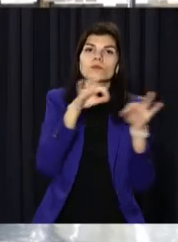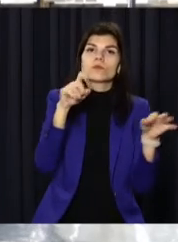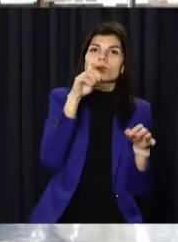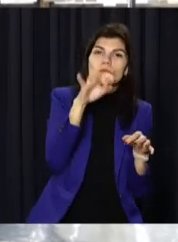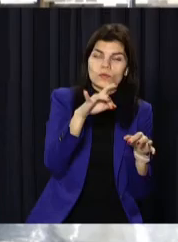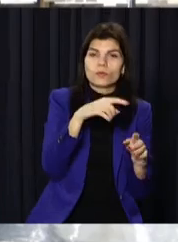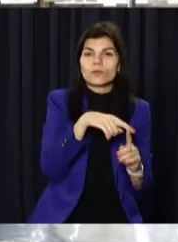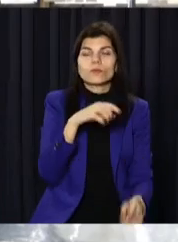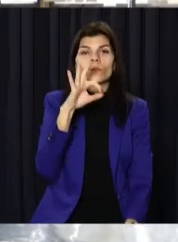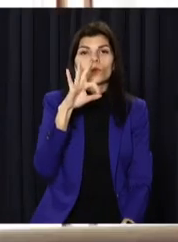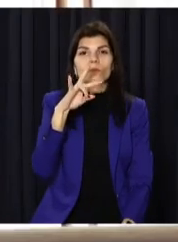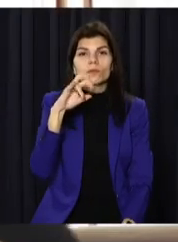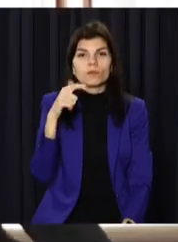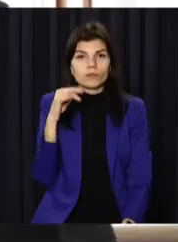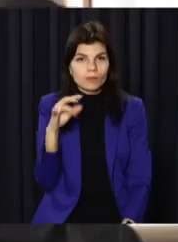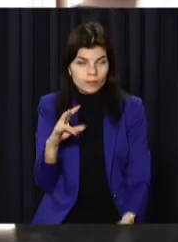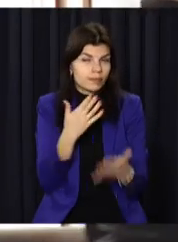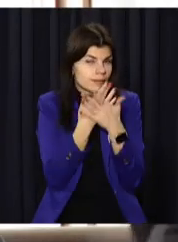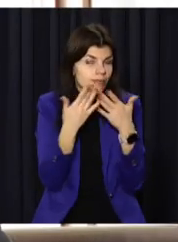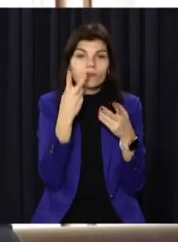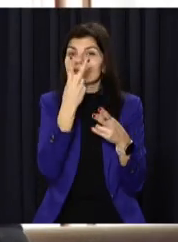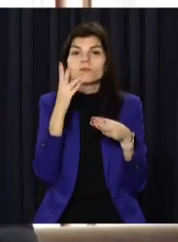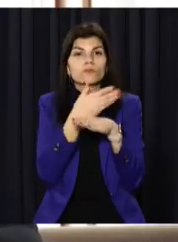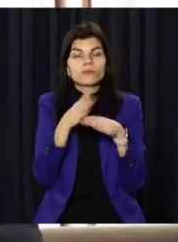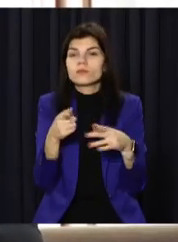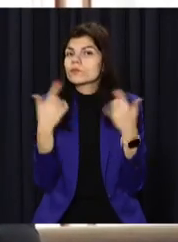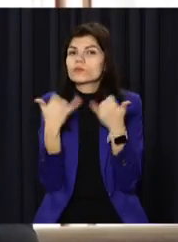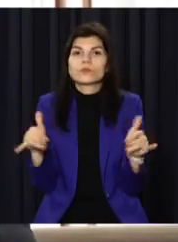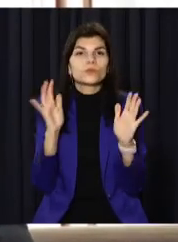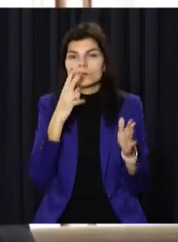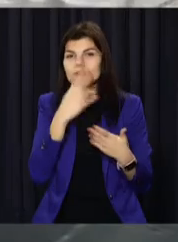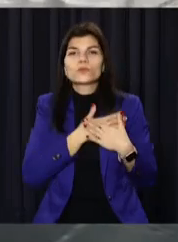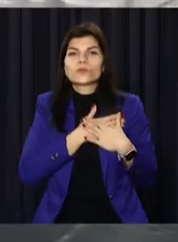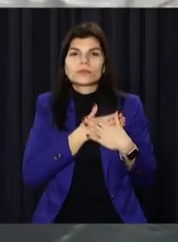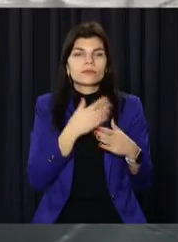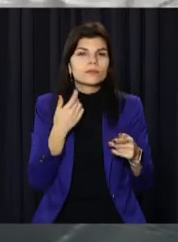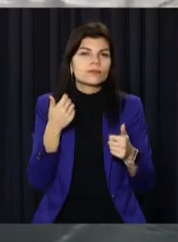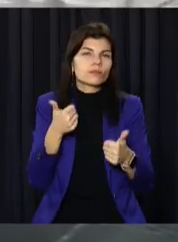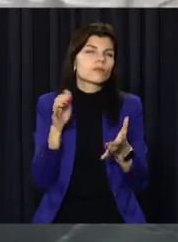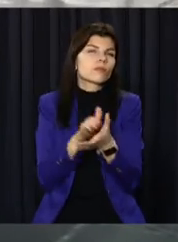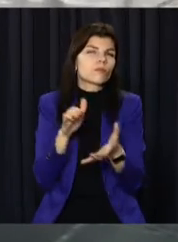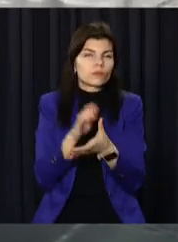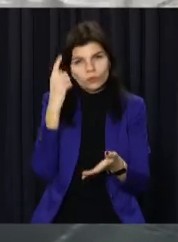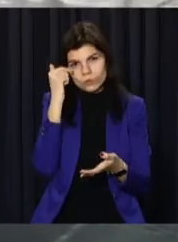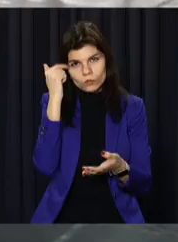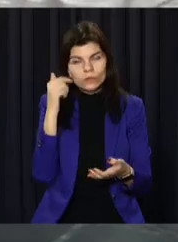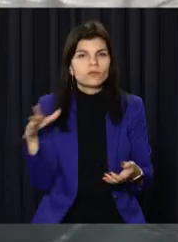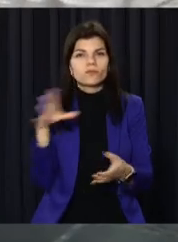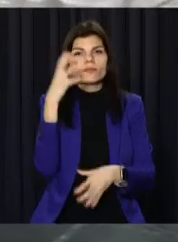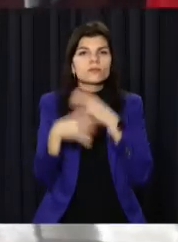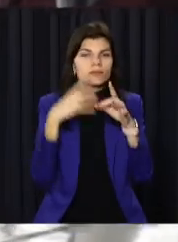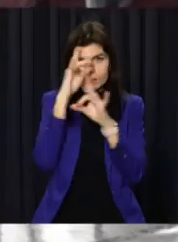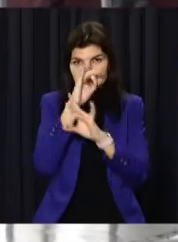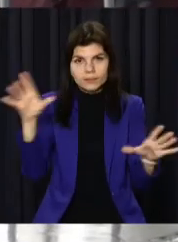Євгенія Онєгін, Іоланто та Пікова дама. Друге відділення дивуватиме улюбленими та добре знайомими фрагментами зі всесвітньо